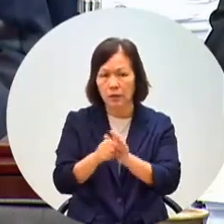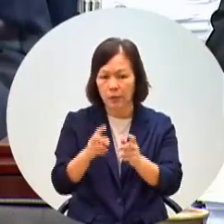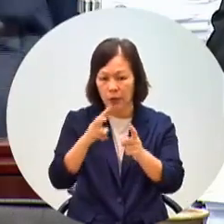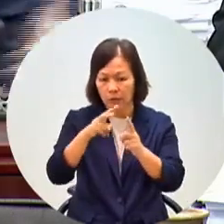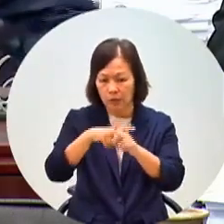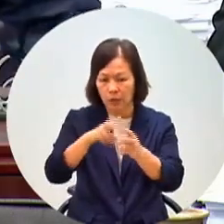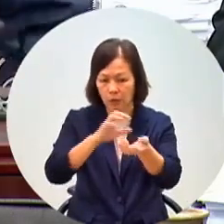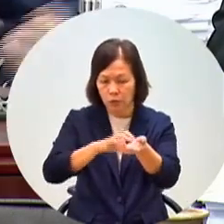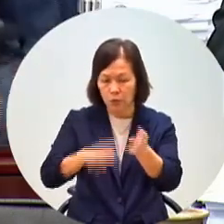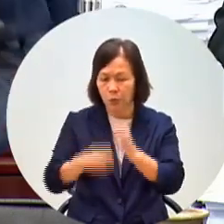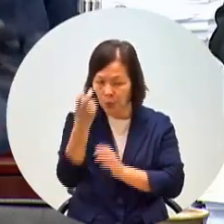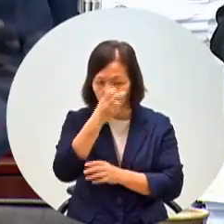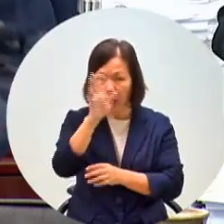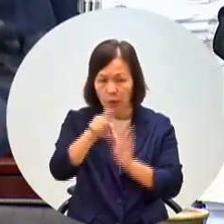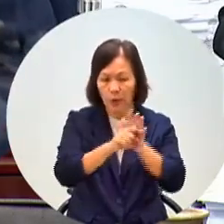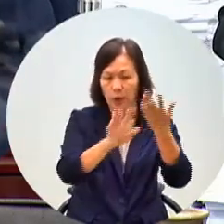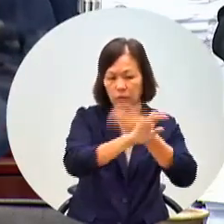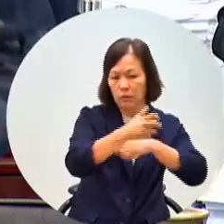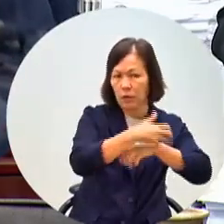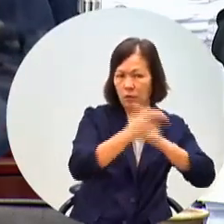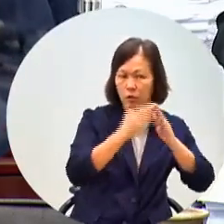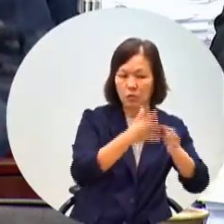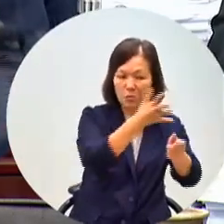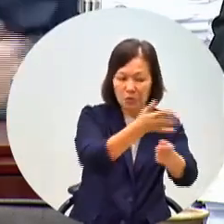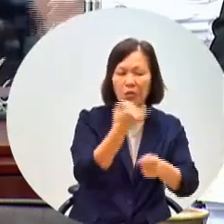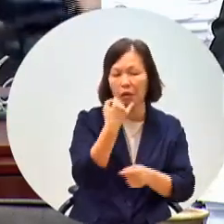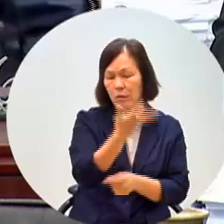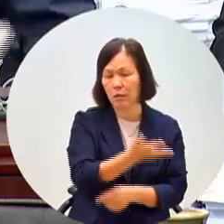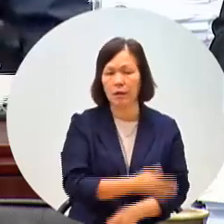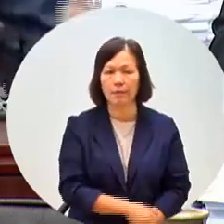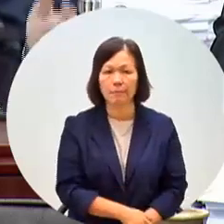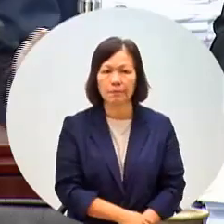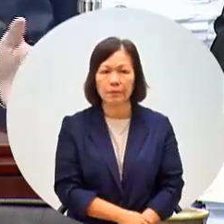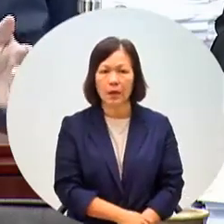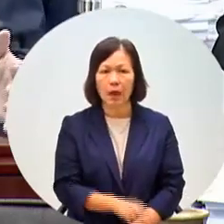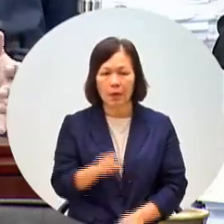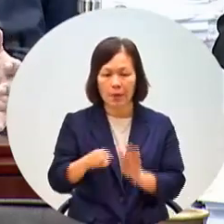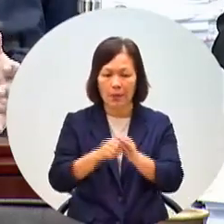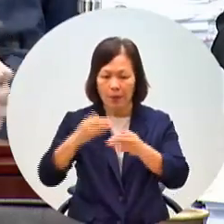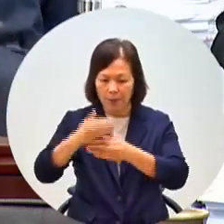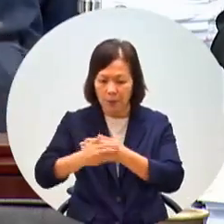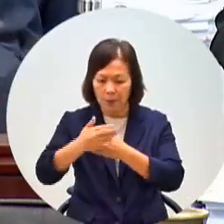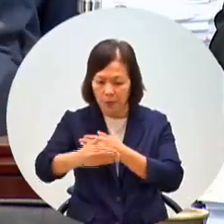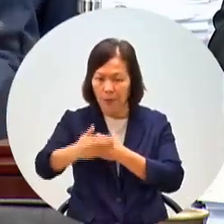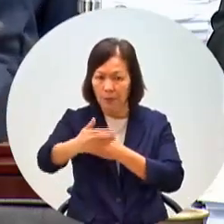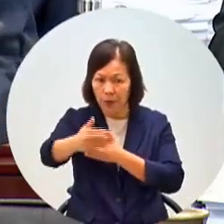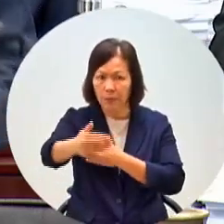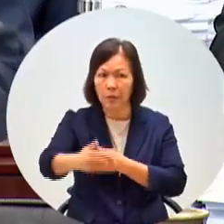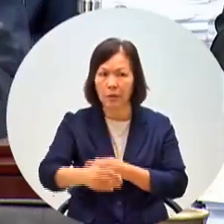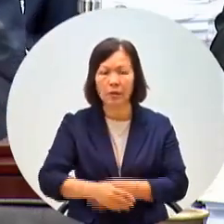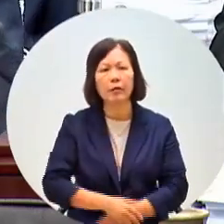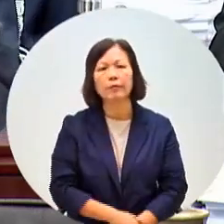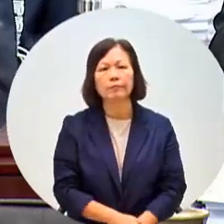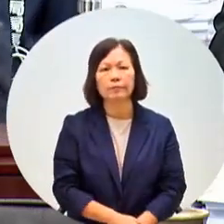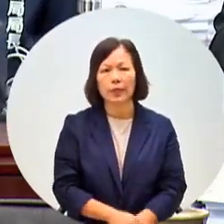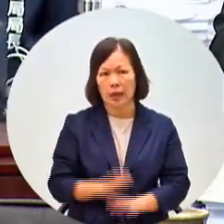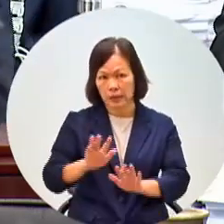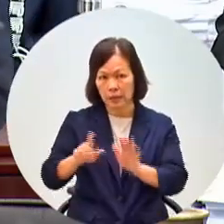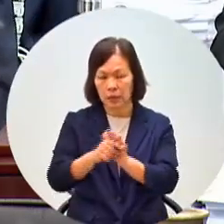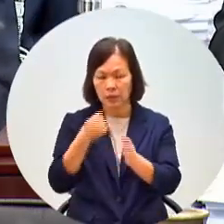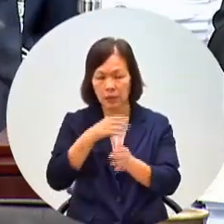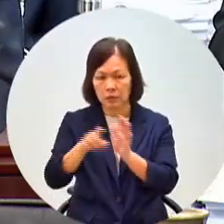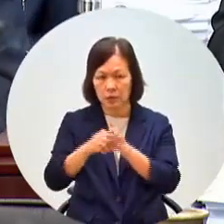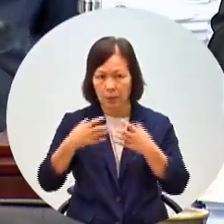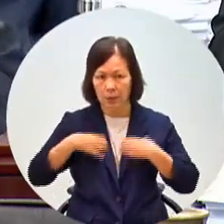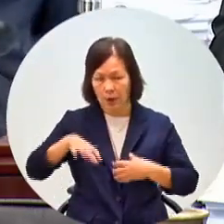筛啊，其他的县市你可以去问问看。好，所以我们一步一步的，好，现在的 Omicron 的